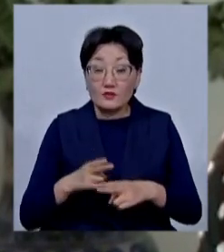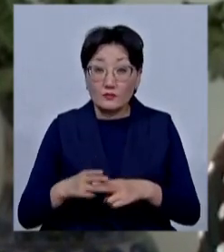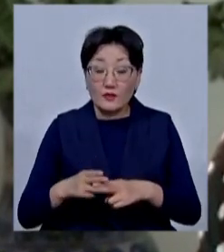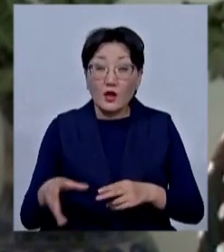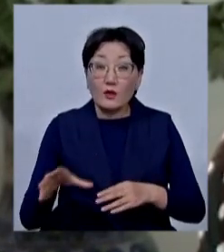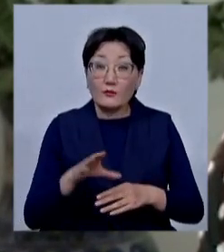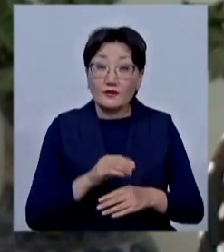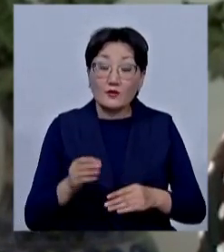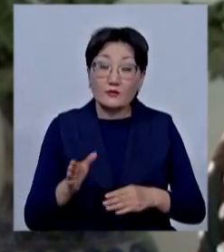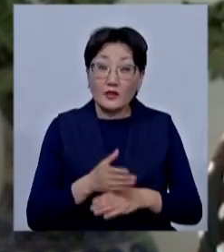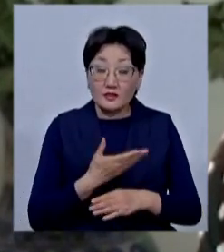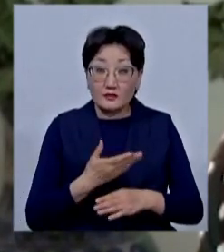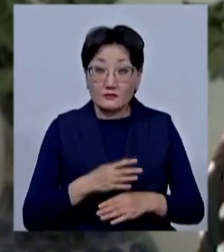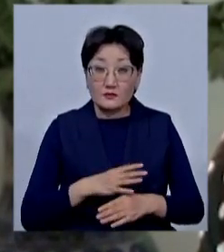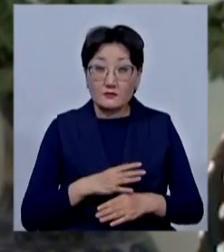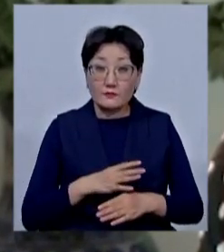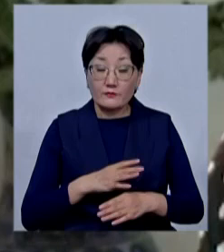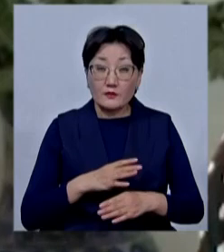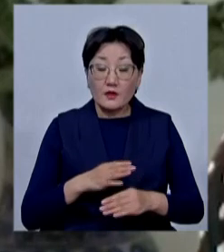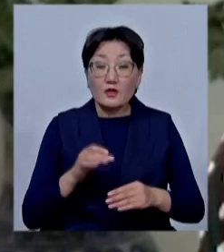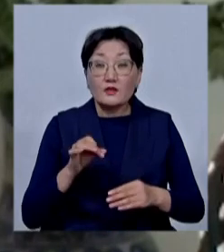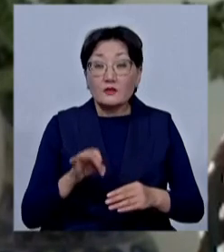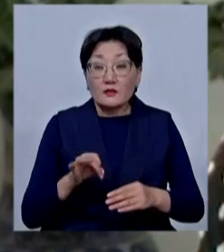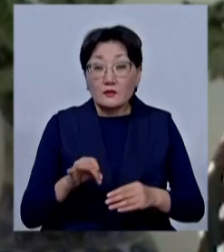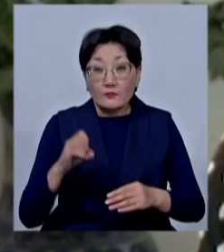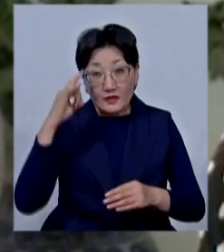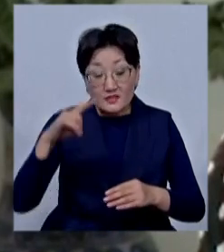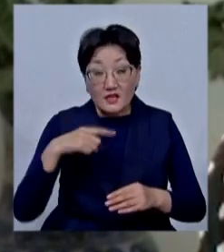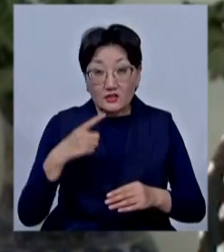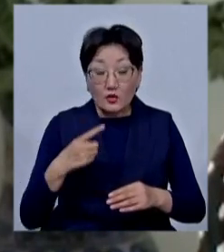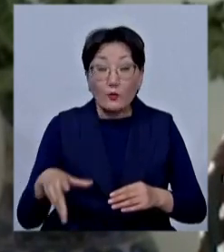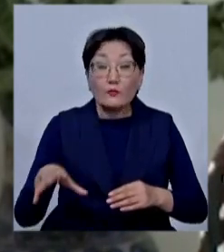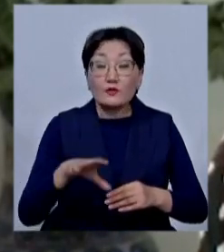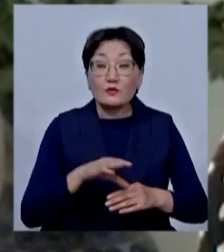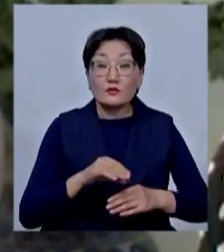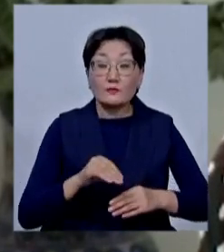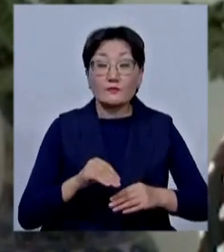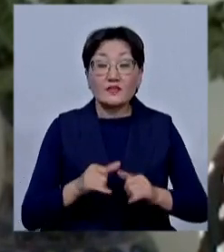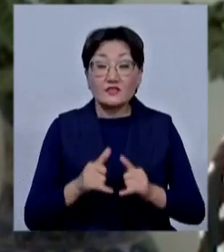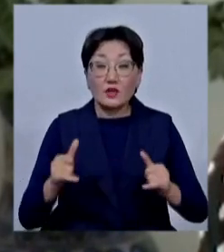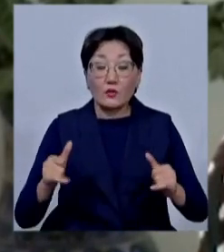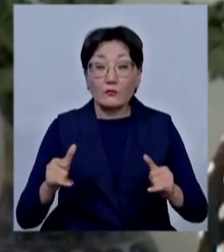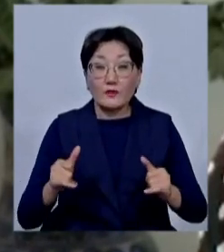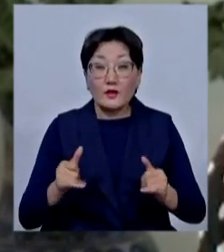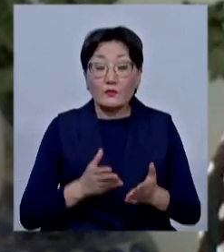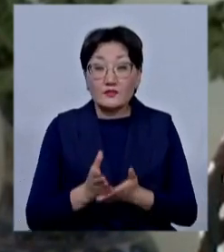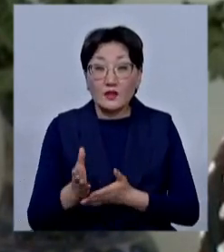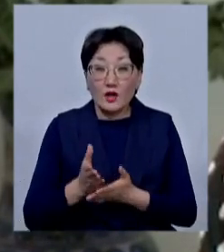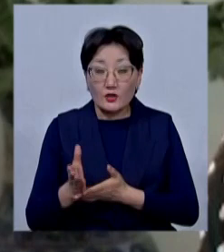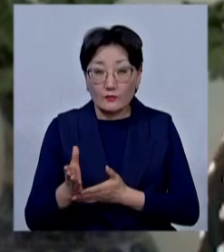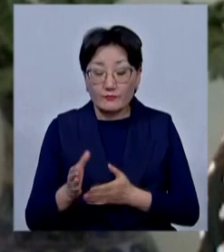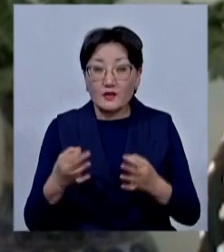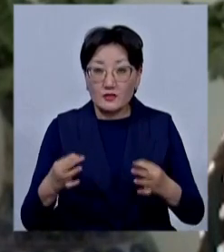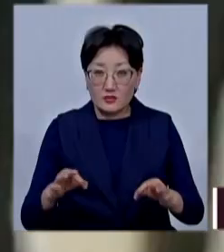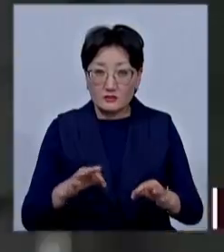бөгеттердің бәрлігі алынып тасталынды. Сонда қазақ тілінің бүкіл даму жолдарының арналары